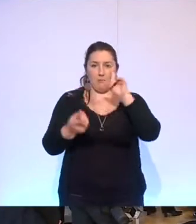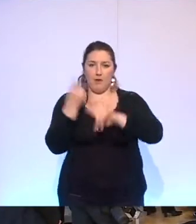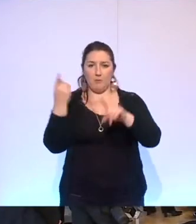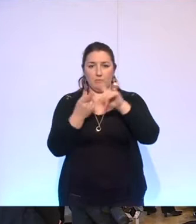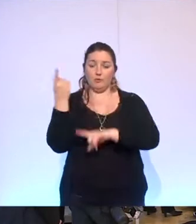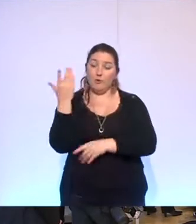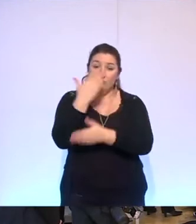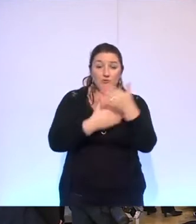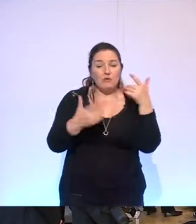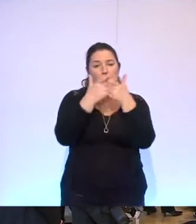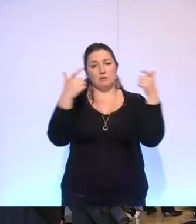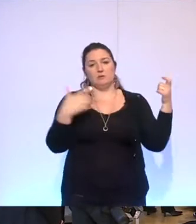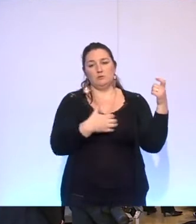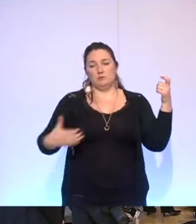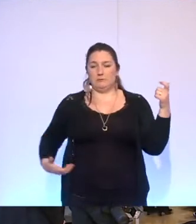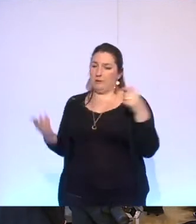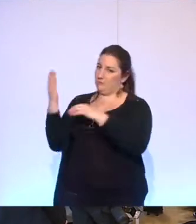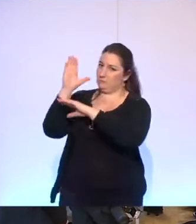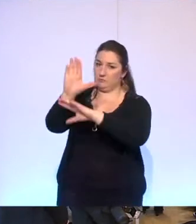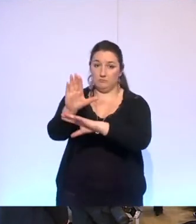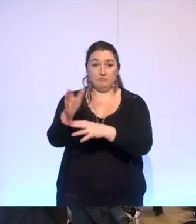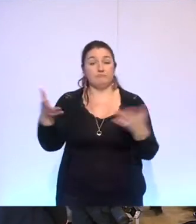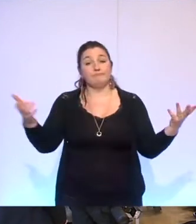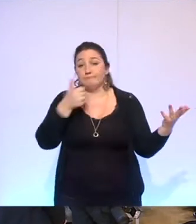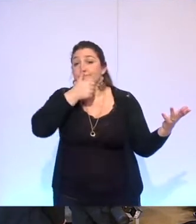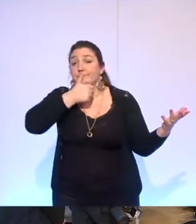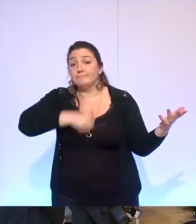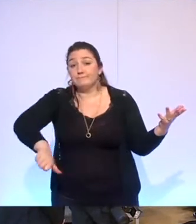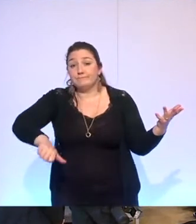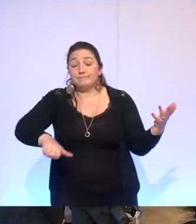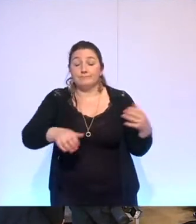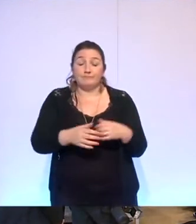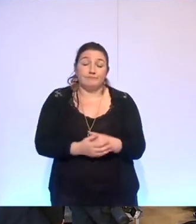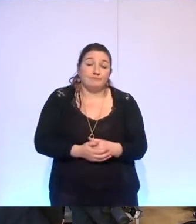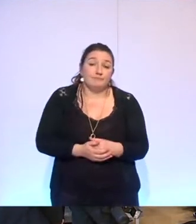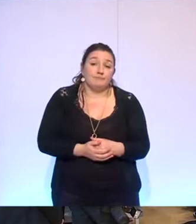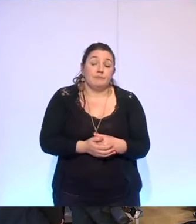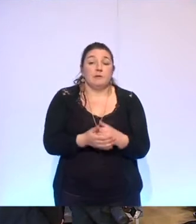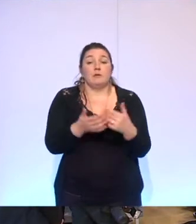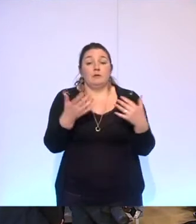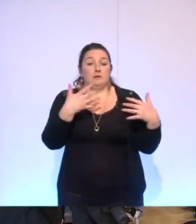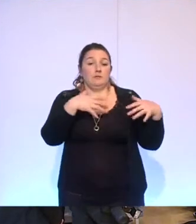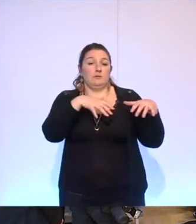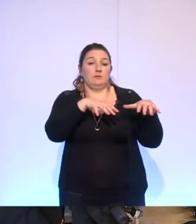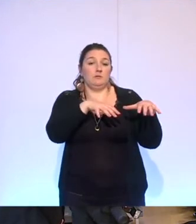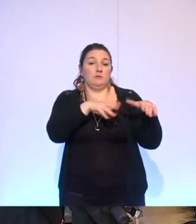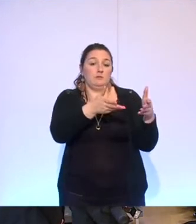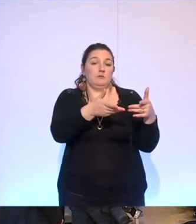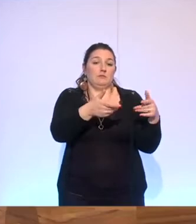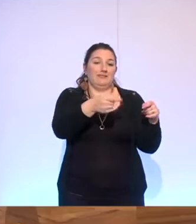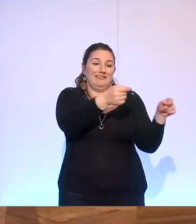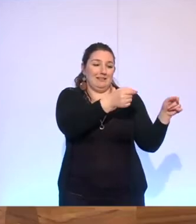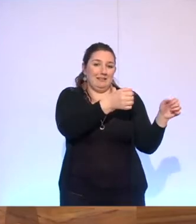l'institution municipale. Il faut faire avec. C'est l'absence de séparation entre les pouvoirs délibératifs